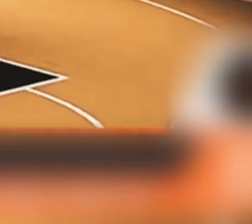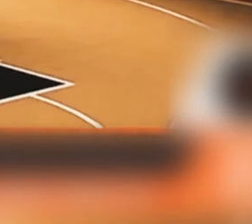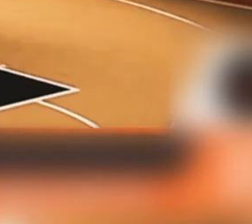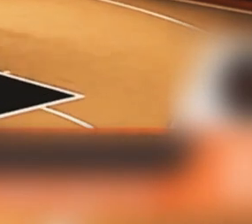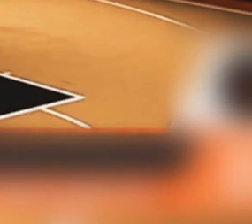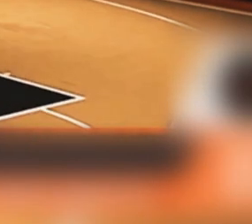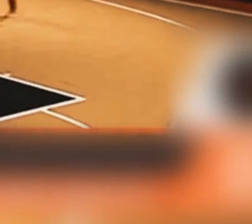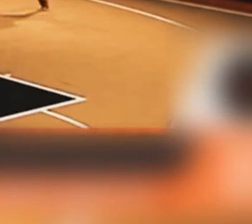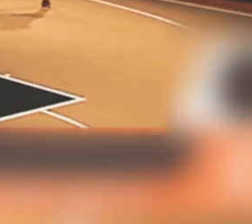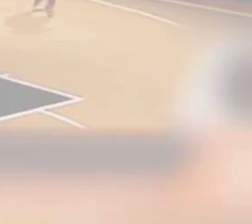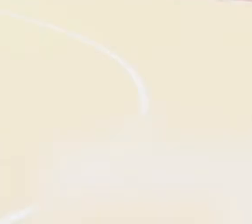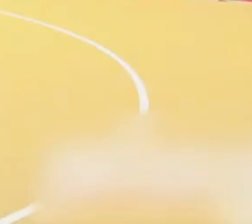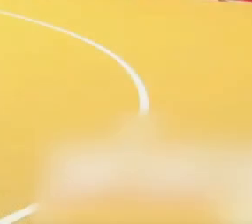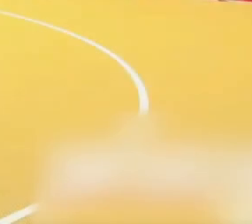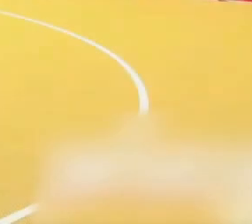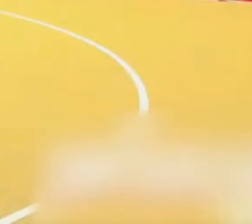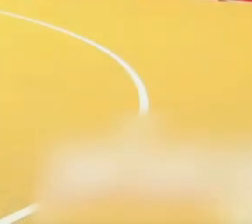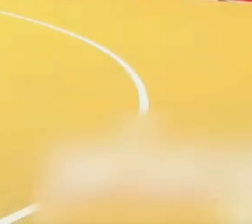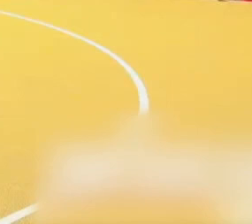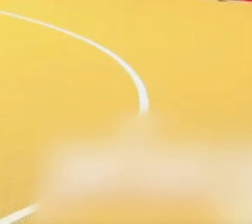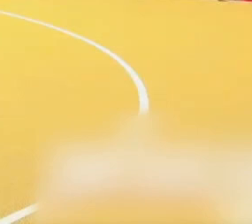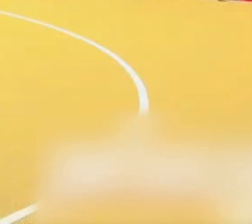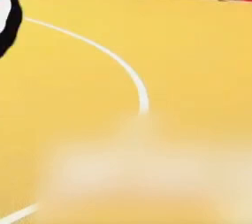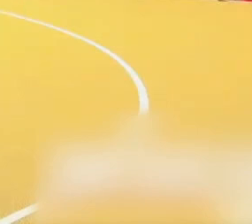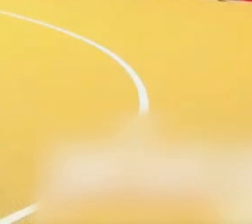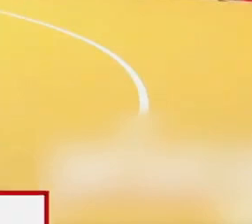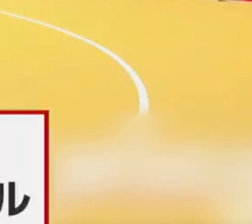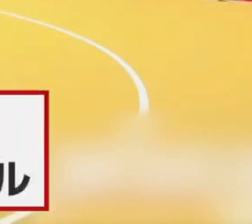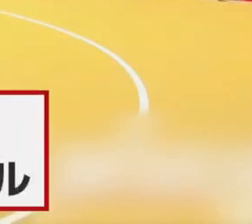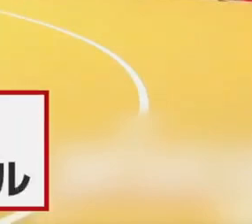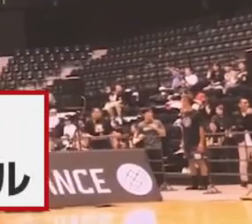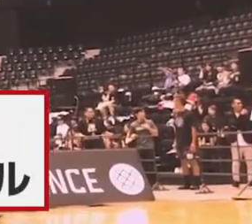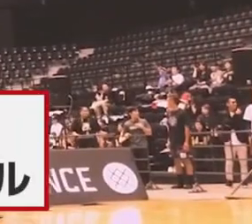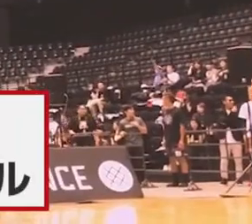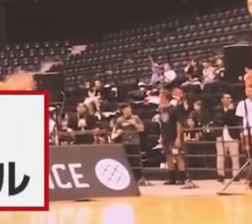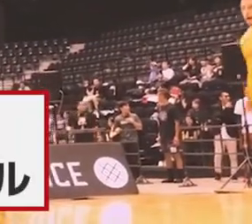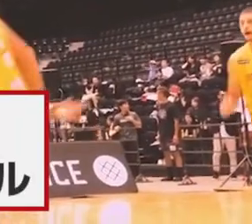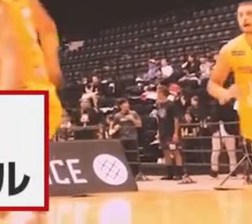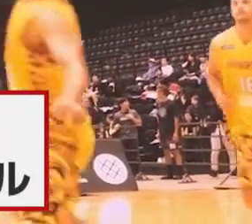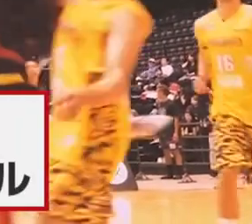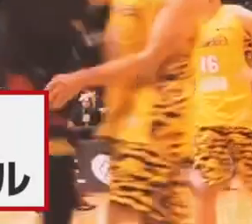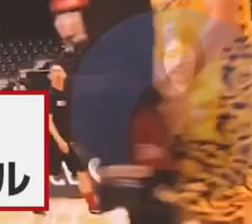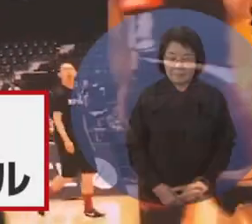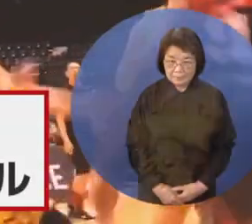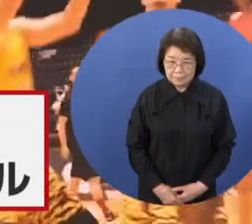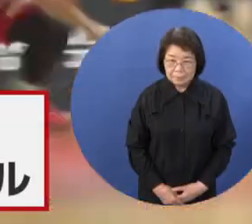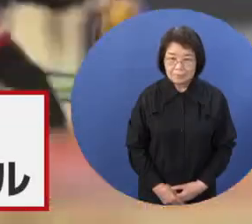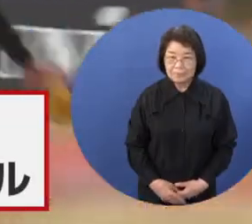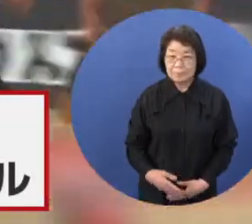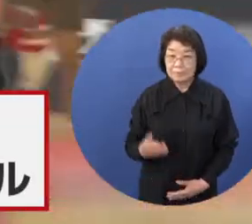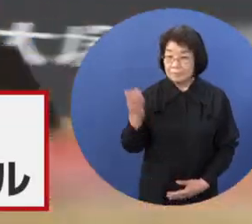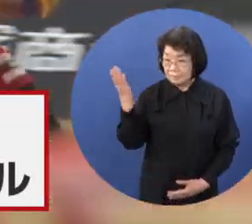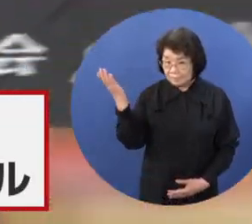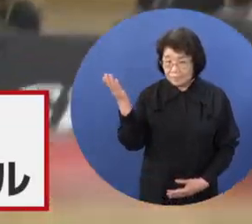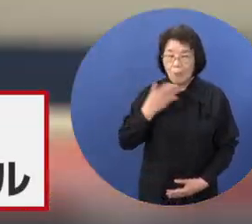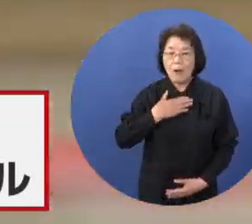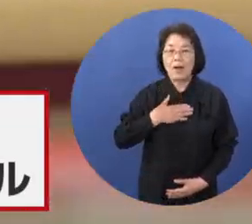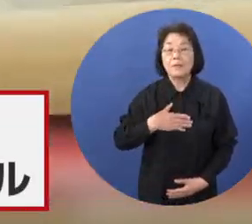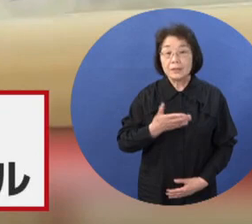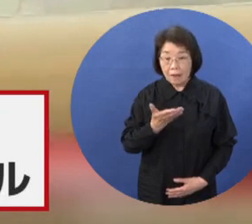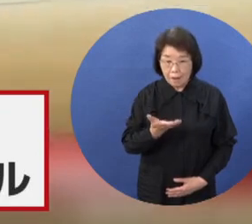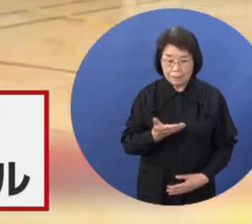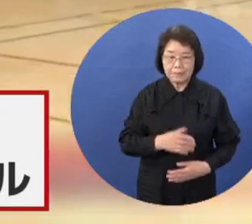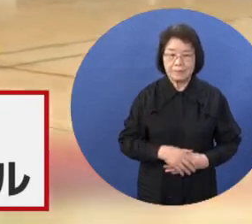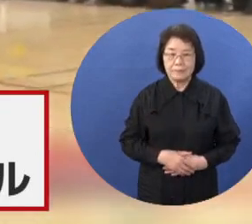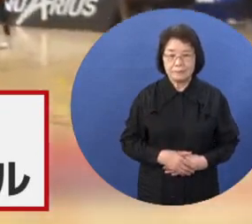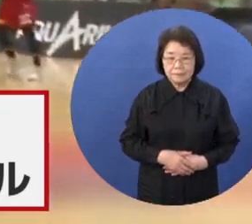いいな、やっぱり 皆さん、これ何か分かりますか。これは 3x3 と呼ばれる